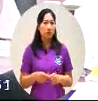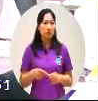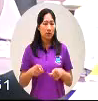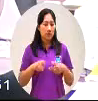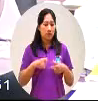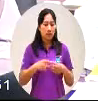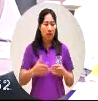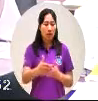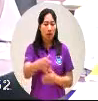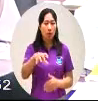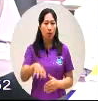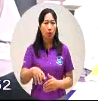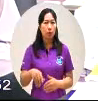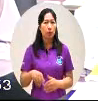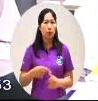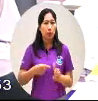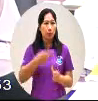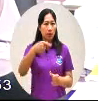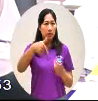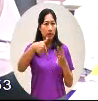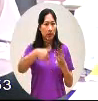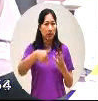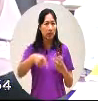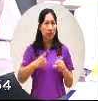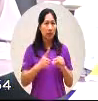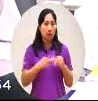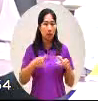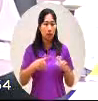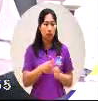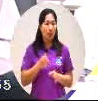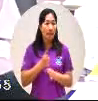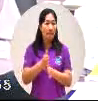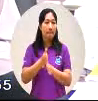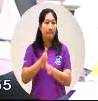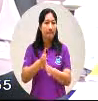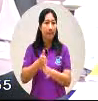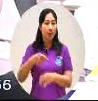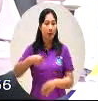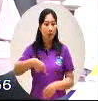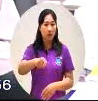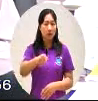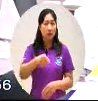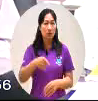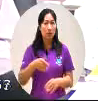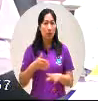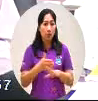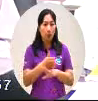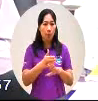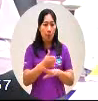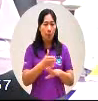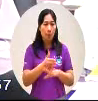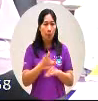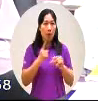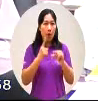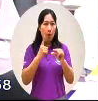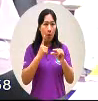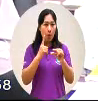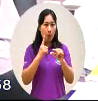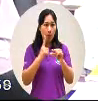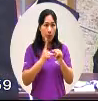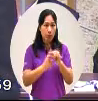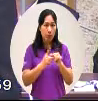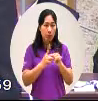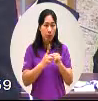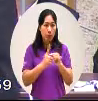士可以过，我不知道你有没有跟我们这些。 他有讲中型，但是他是